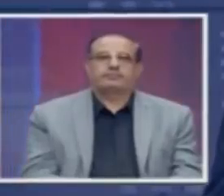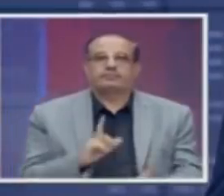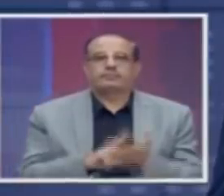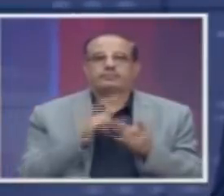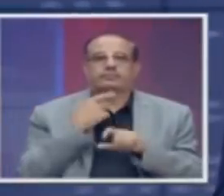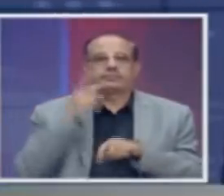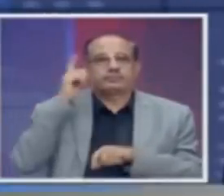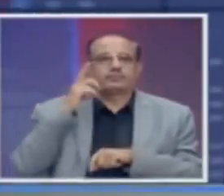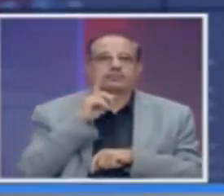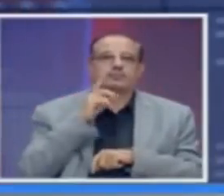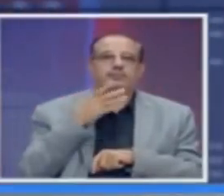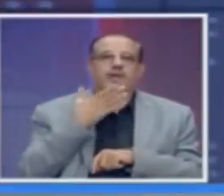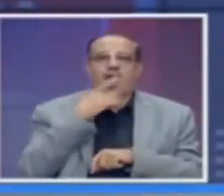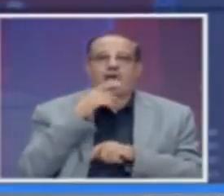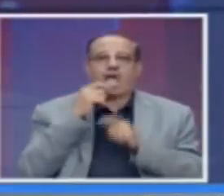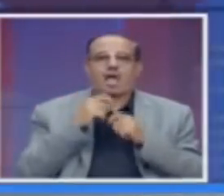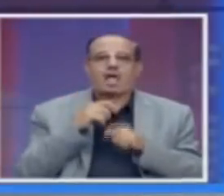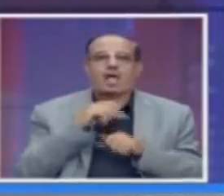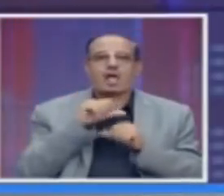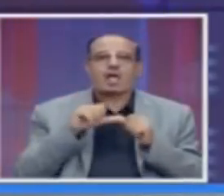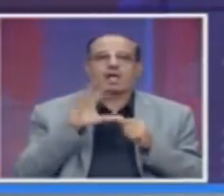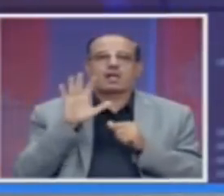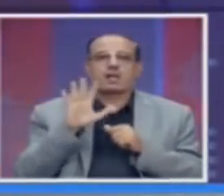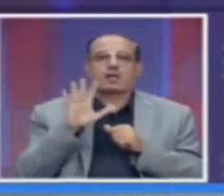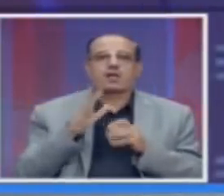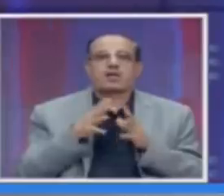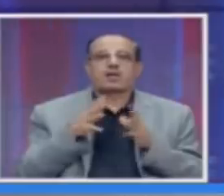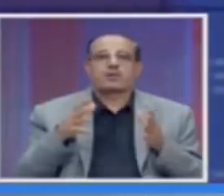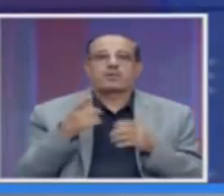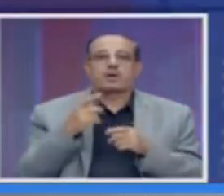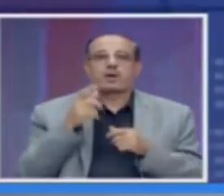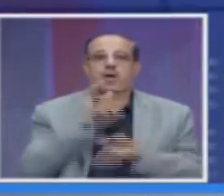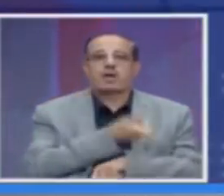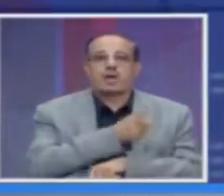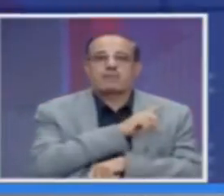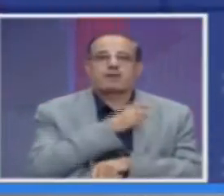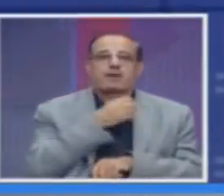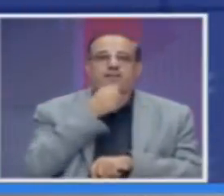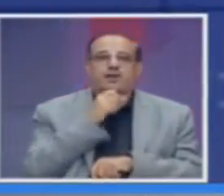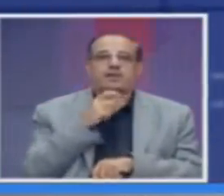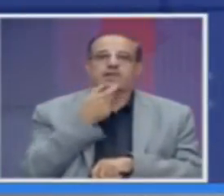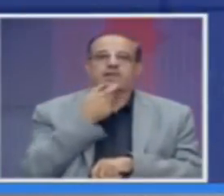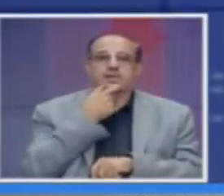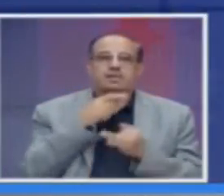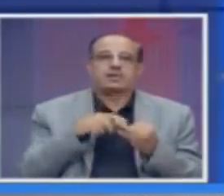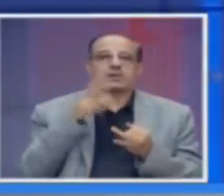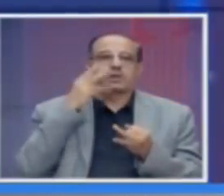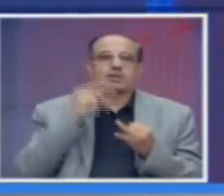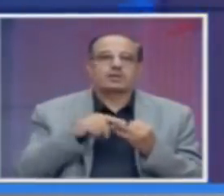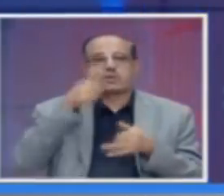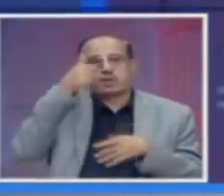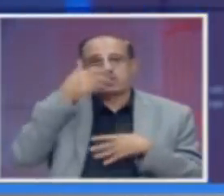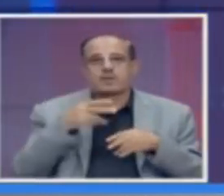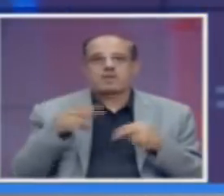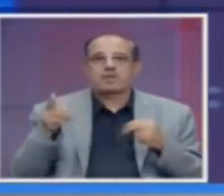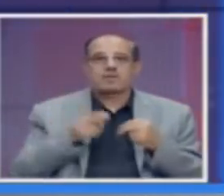أكد رئيس الوزراء الفلسطيني محمد أشتية أن إعلان الدول الكبرى الأوروبية وهي ألمانيا وفرنسا